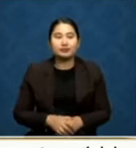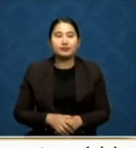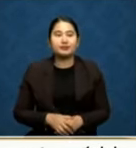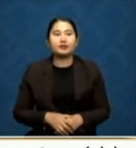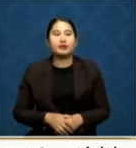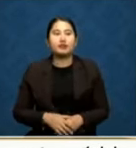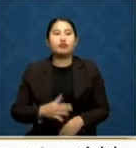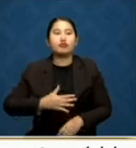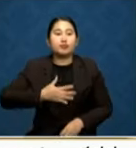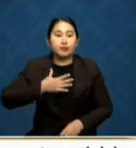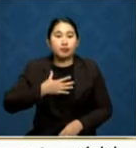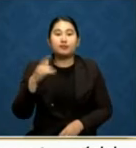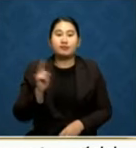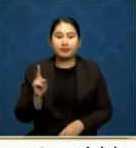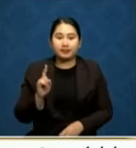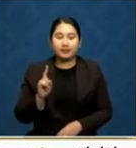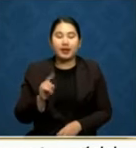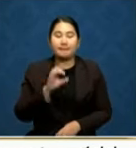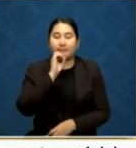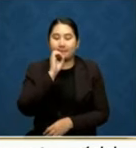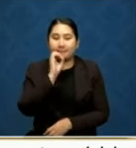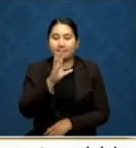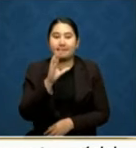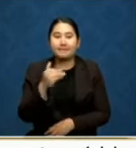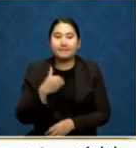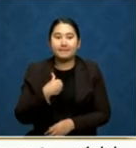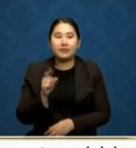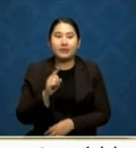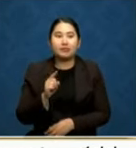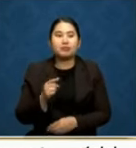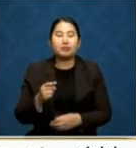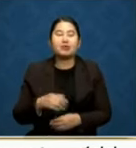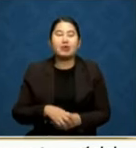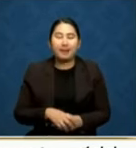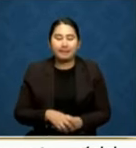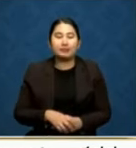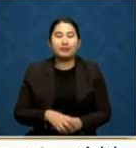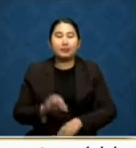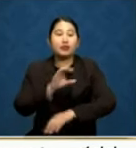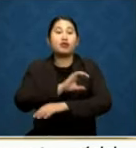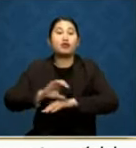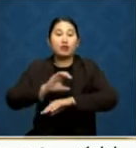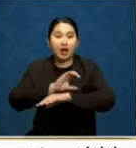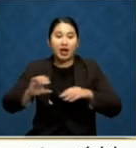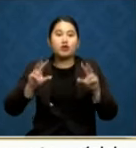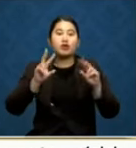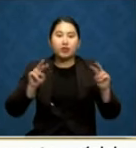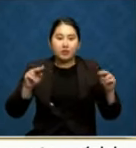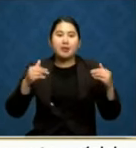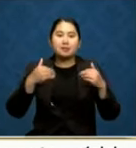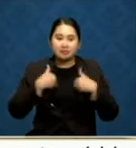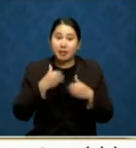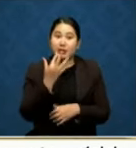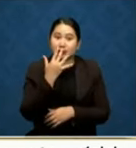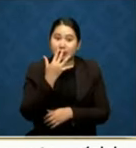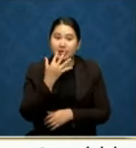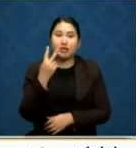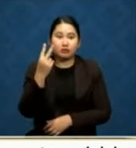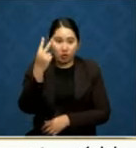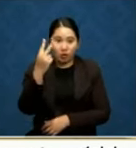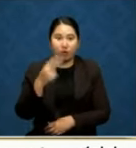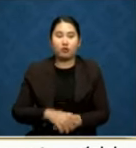สิ่ที่หน้าภูิใจอีอย่างหน LOVE ก็คอทท่านบอกว่ารถไฟ้า รนบุรีของผมกมทง 2 สีนะครับ